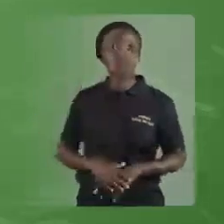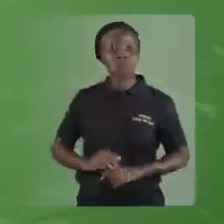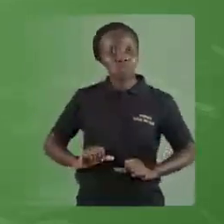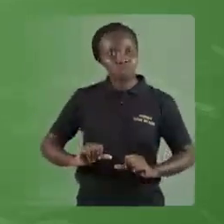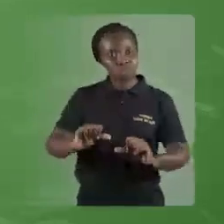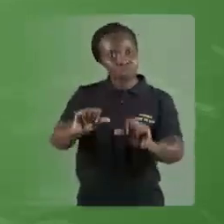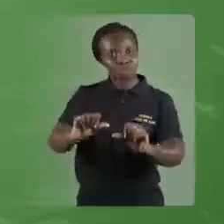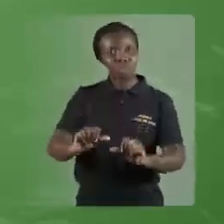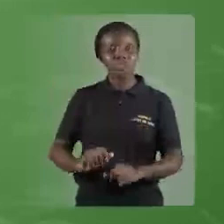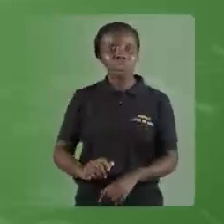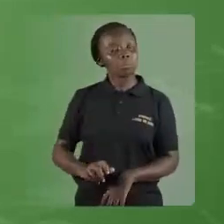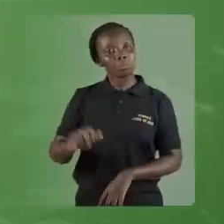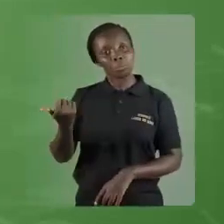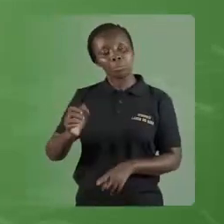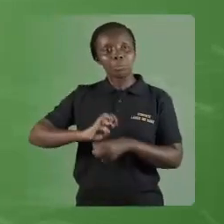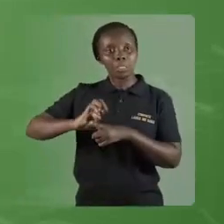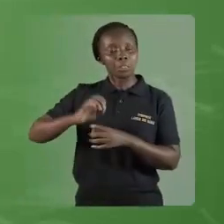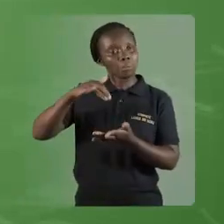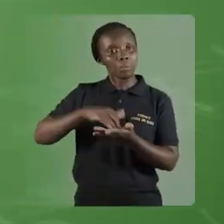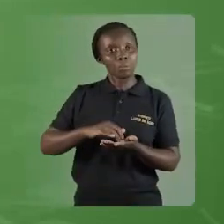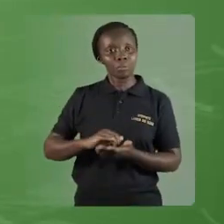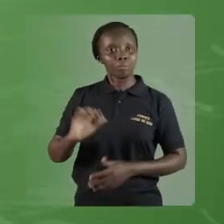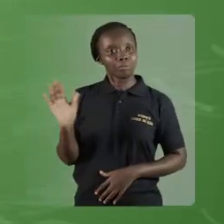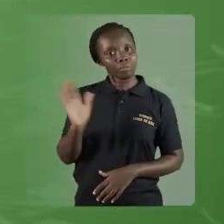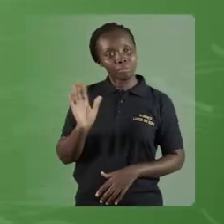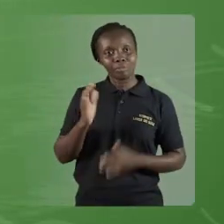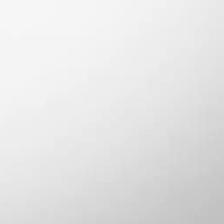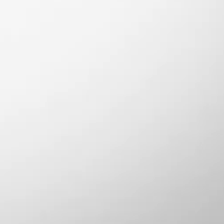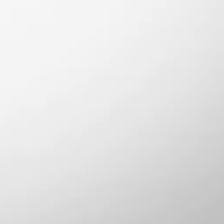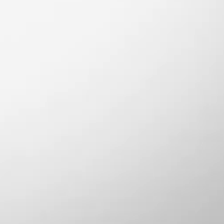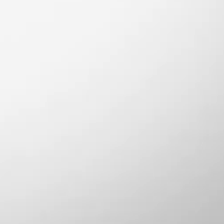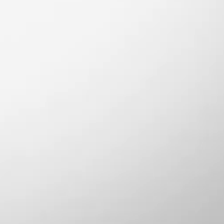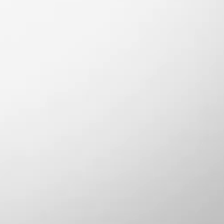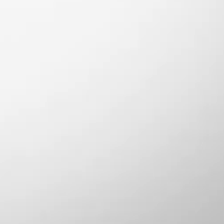traiter sûrement d'autres situations d'évaluation. Merci.